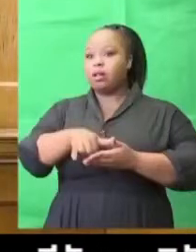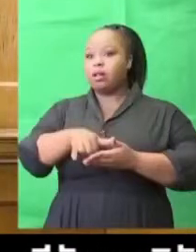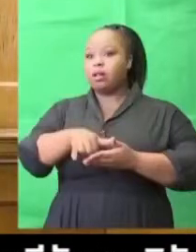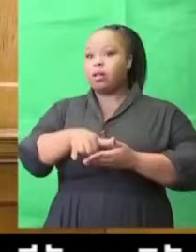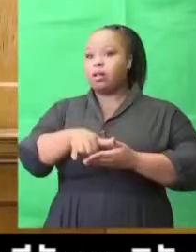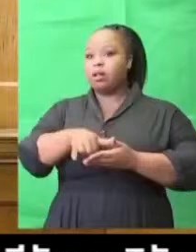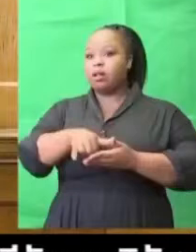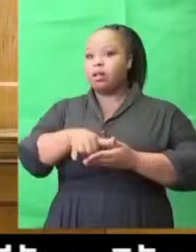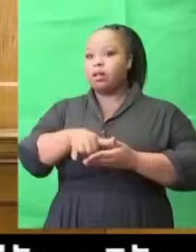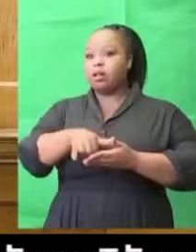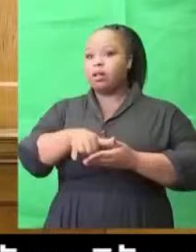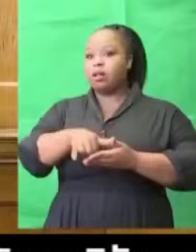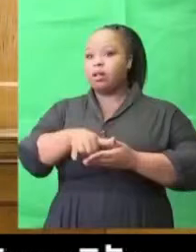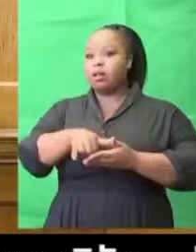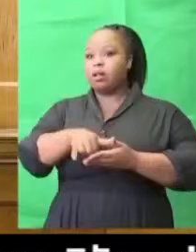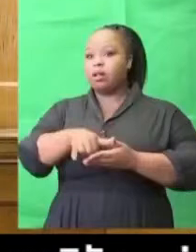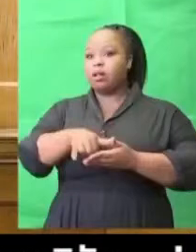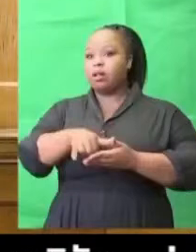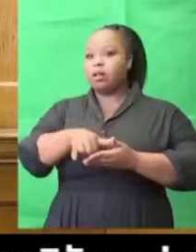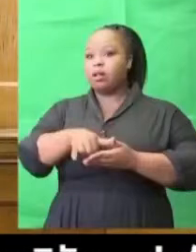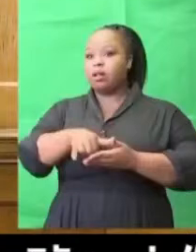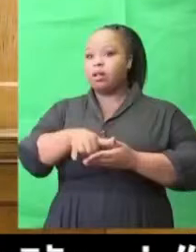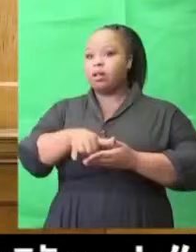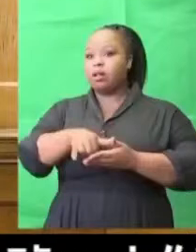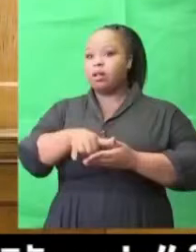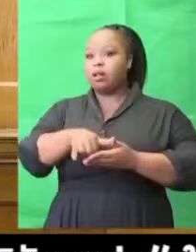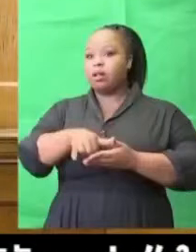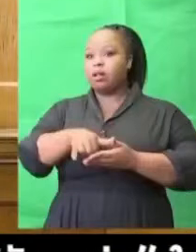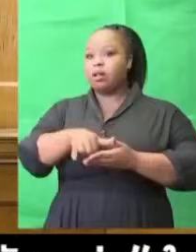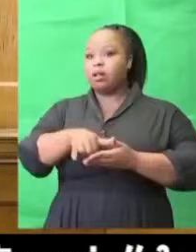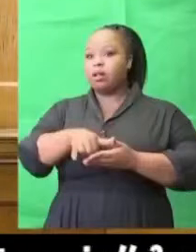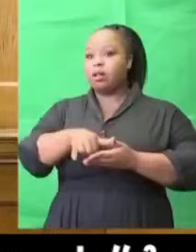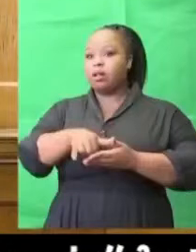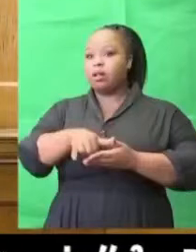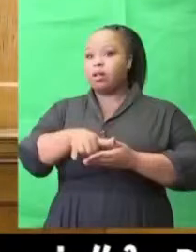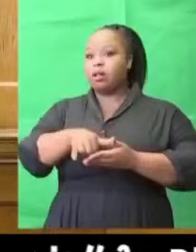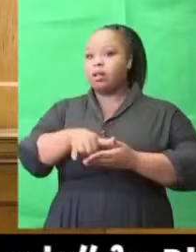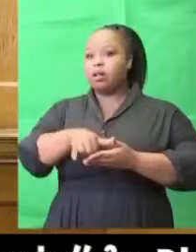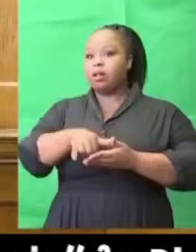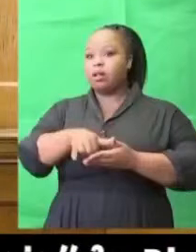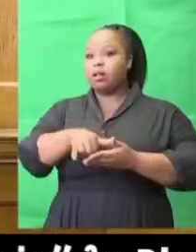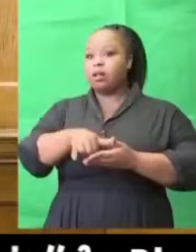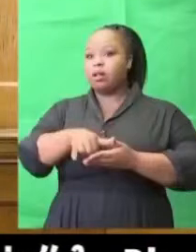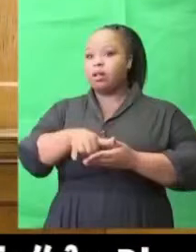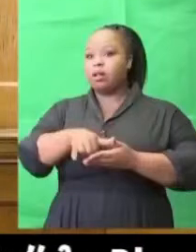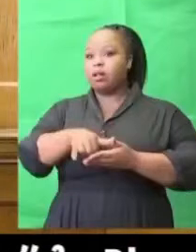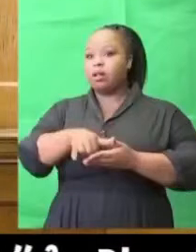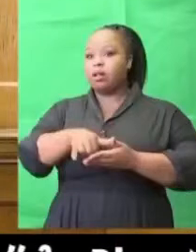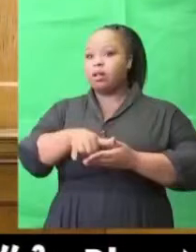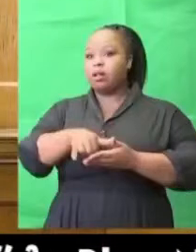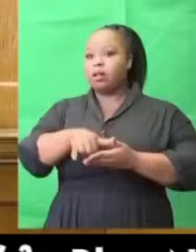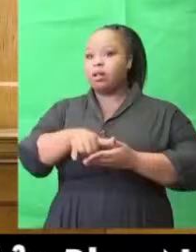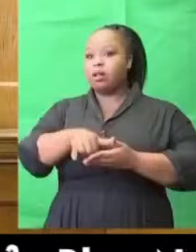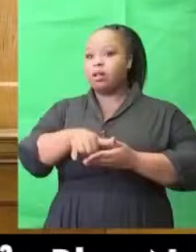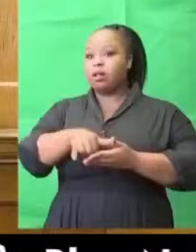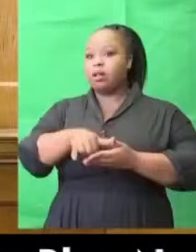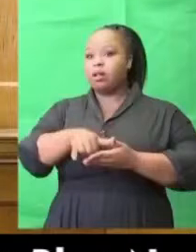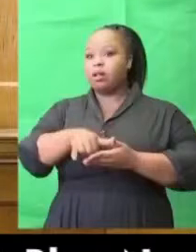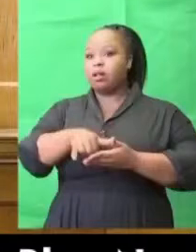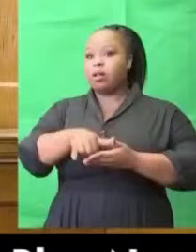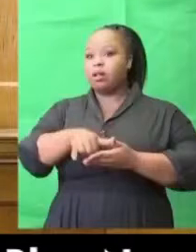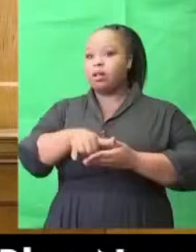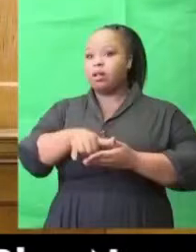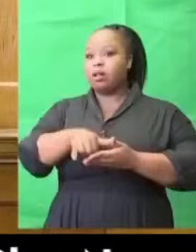ออกมาประณามประเทศต่างๆครับที่แบนคนจากแอฟริกาเข้าประเทศของตัวเองบอกว่า